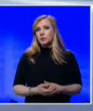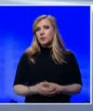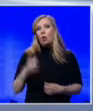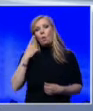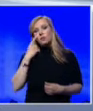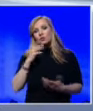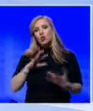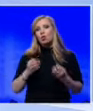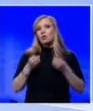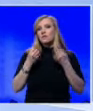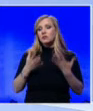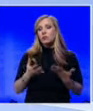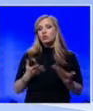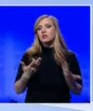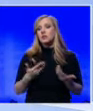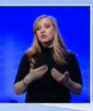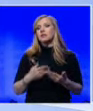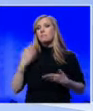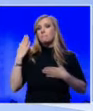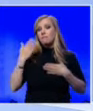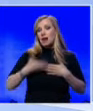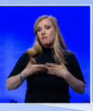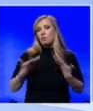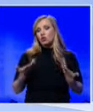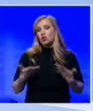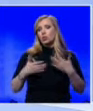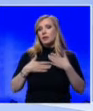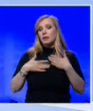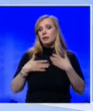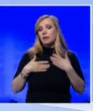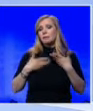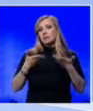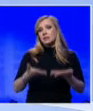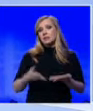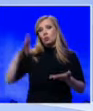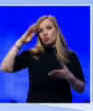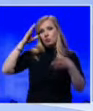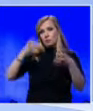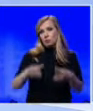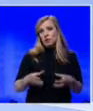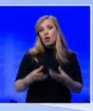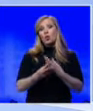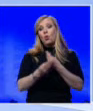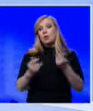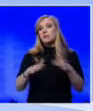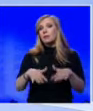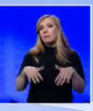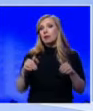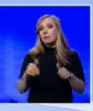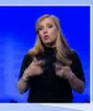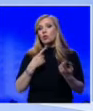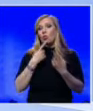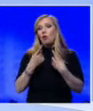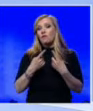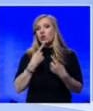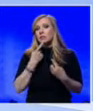опитва се, доколкото е възможно, с прерогативите, които и с правомощията, които има самото правителство. Но при липсата на парламент, когато